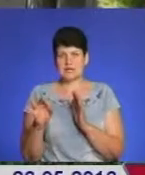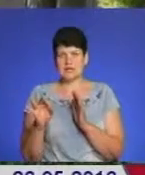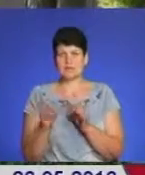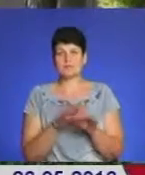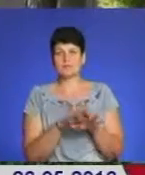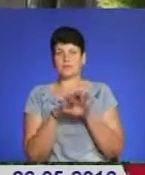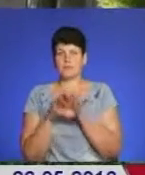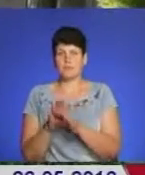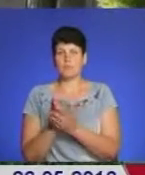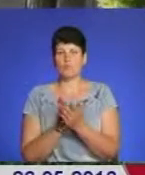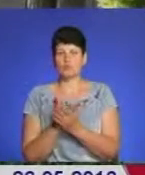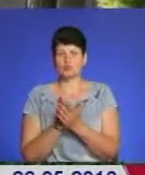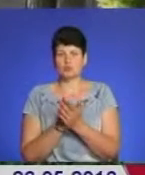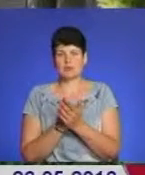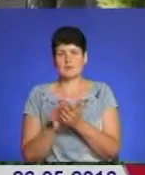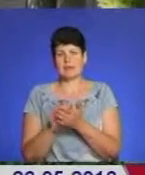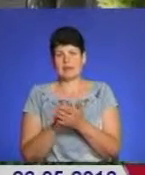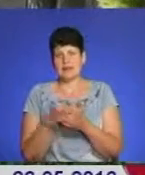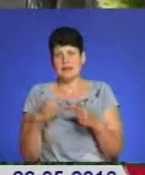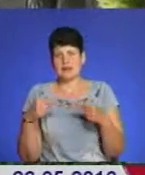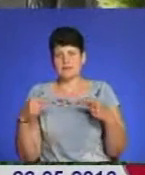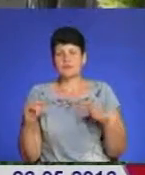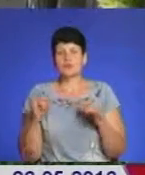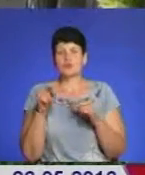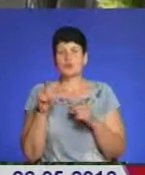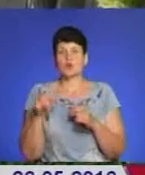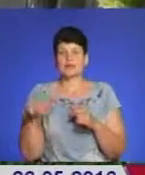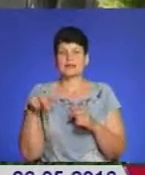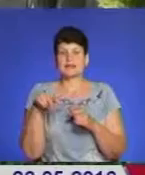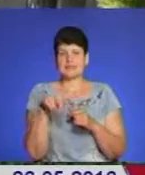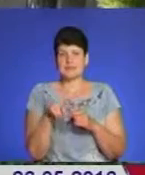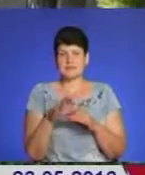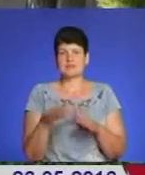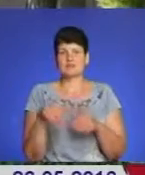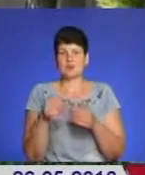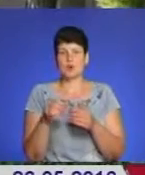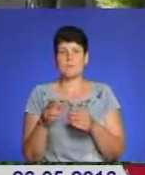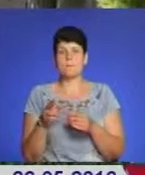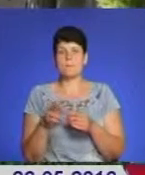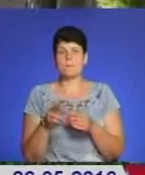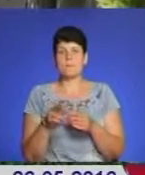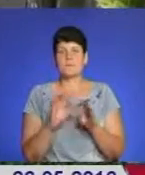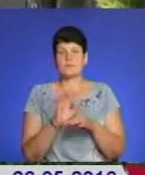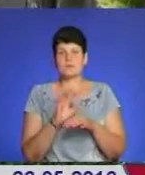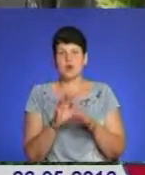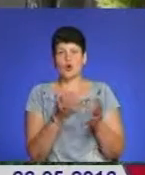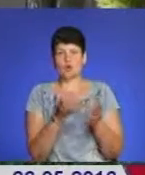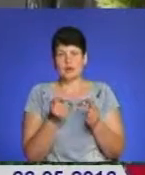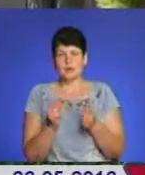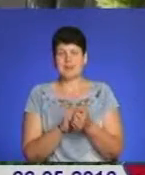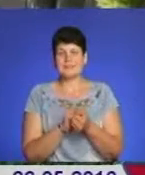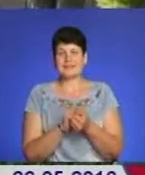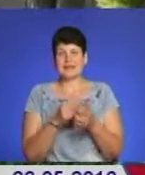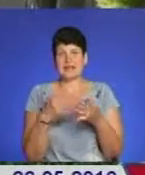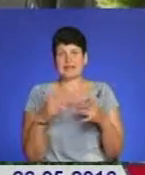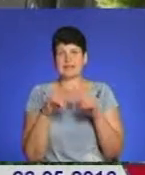тих чи інших послуг чи матеріалів, і тоді людина йде, звертається до цього постачальника, отримує матеріали,